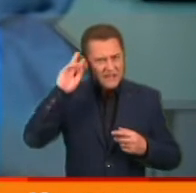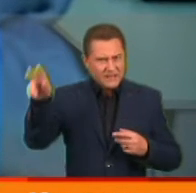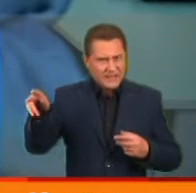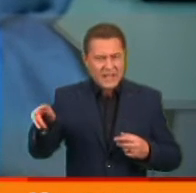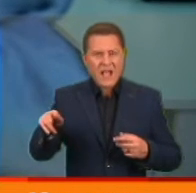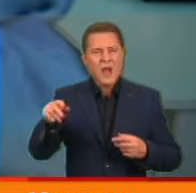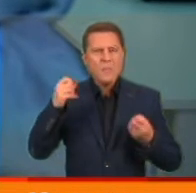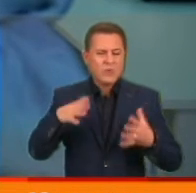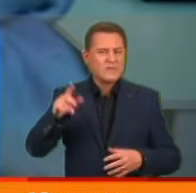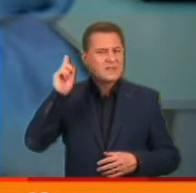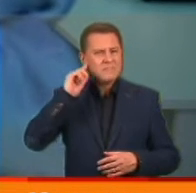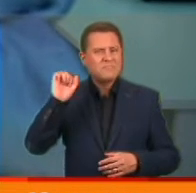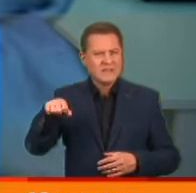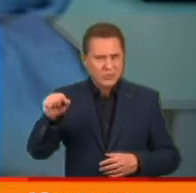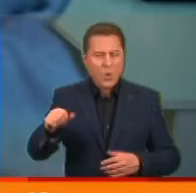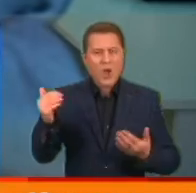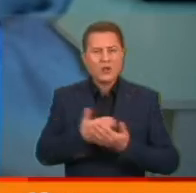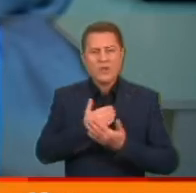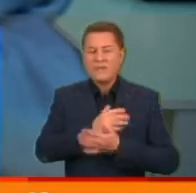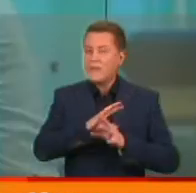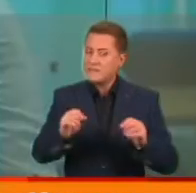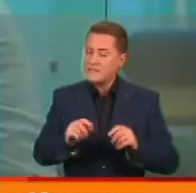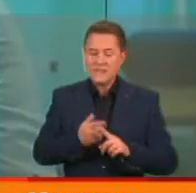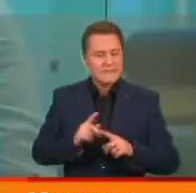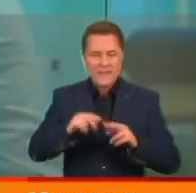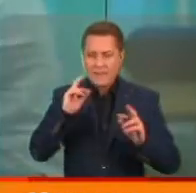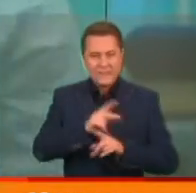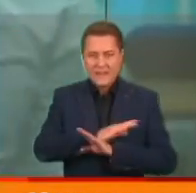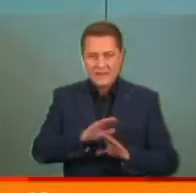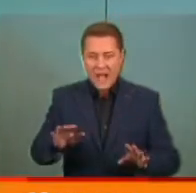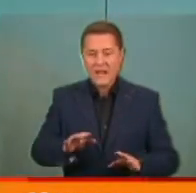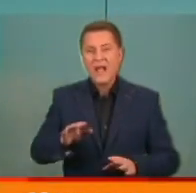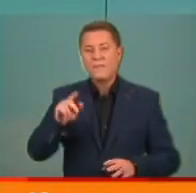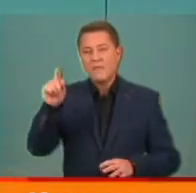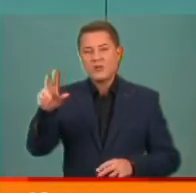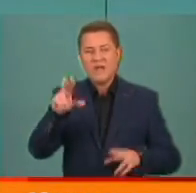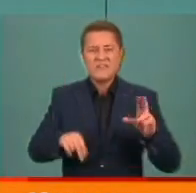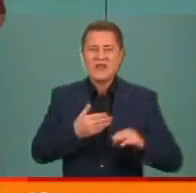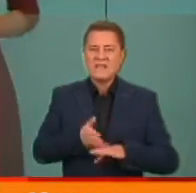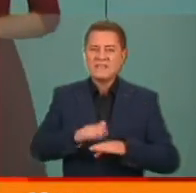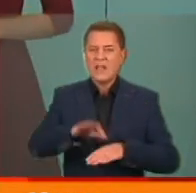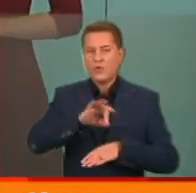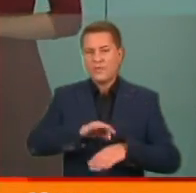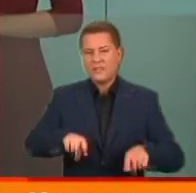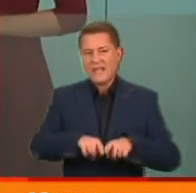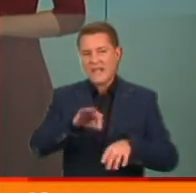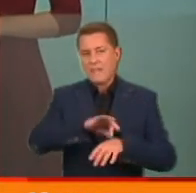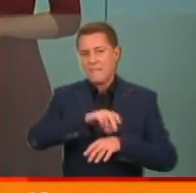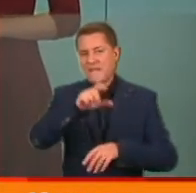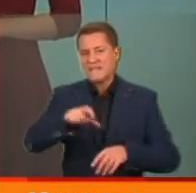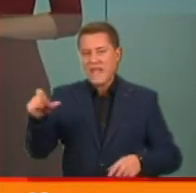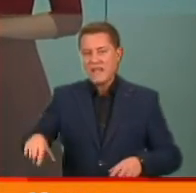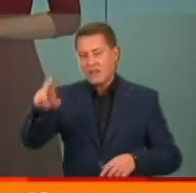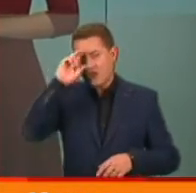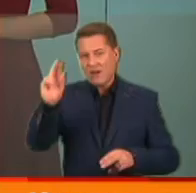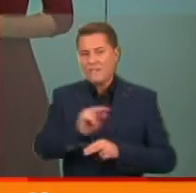просто так. Послухав новини і все. Але це не так. Ірина вважається тяжкохворою. Таких пацієнтів держава зобов'язалася